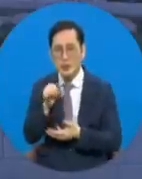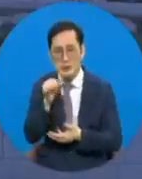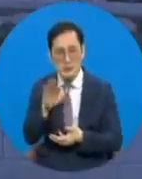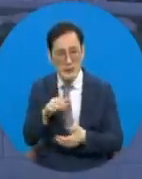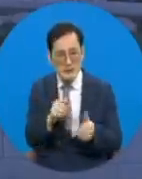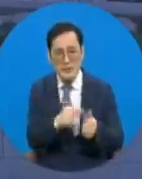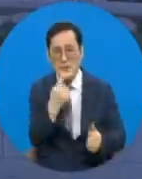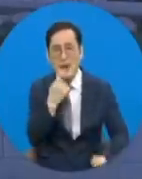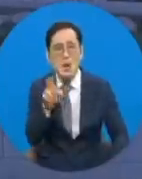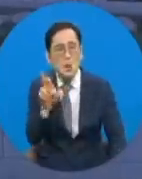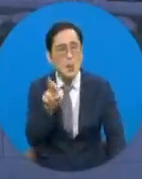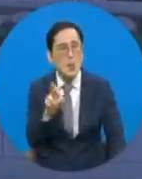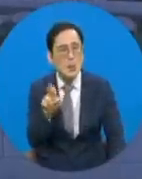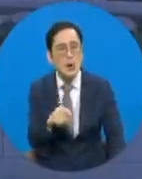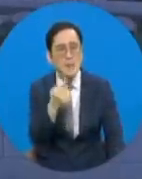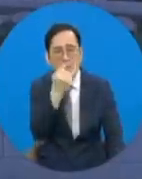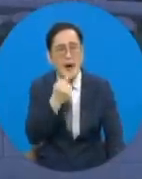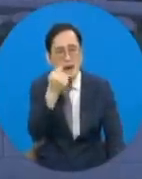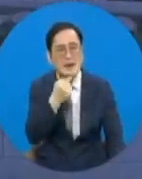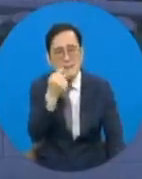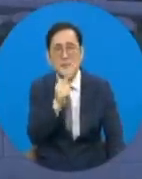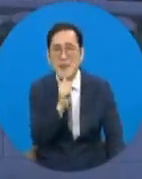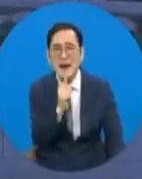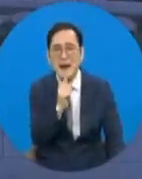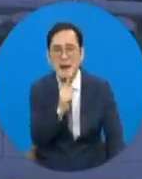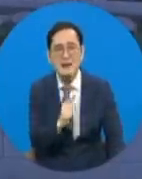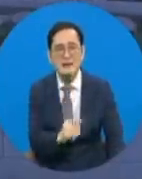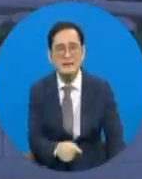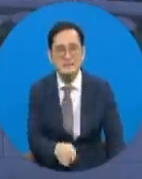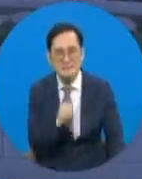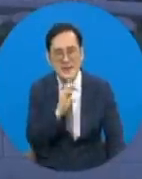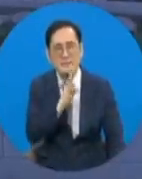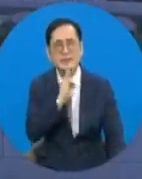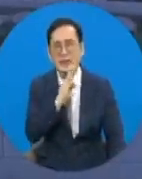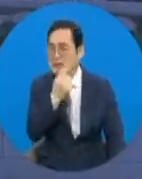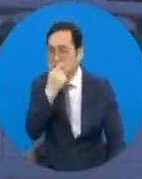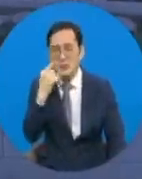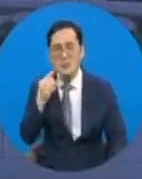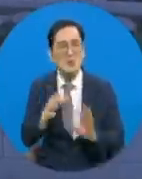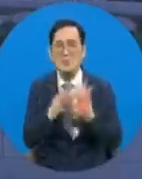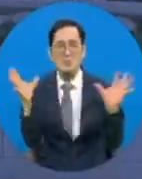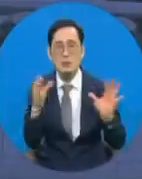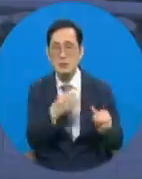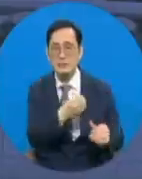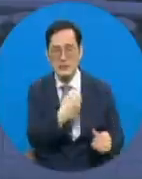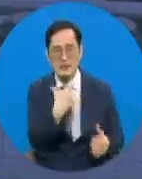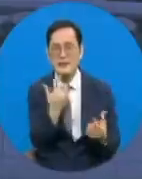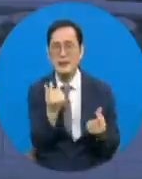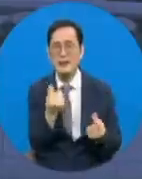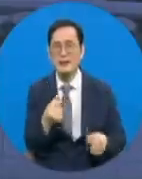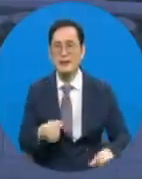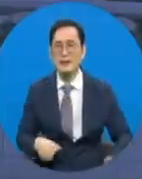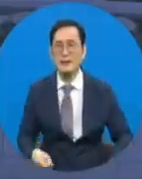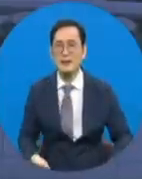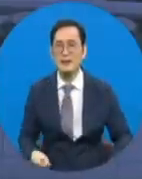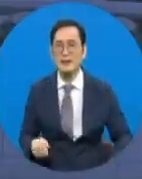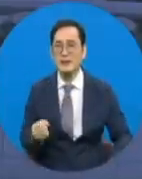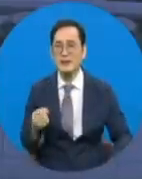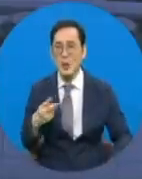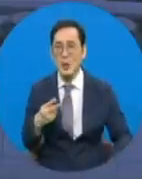그저 말이고 증거요 설명인 양 행세를 하고 있다. 특히 그리고 과거에는 음모론자들이 좀 주변부에